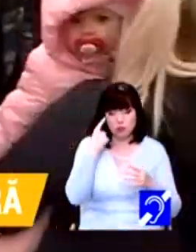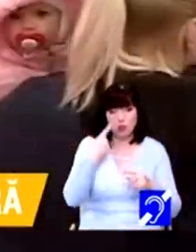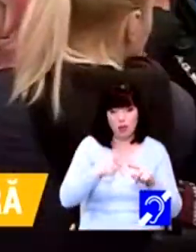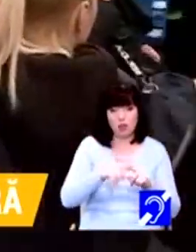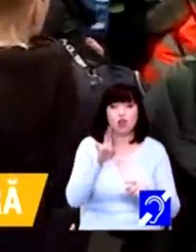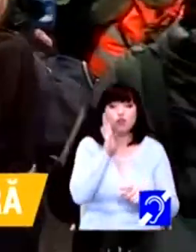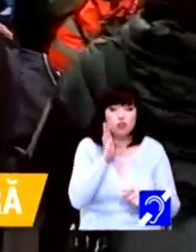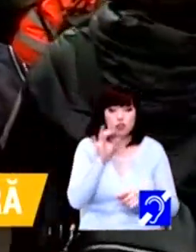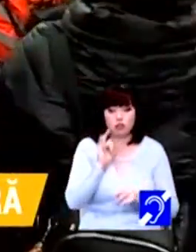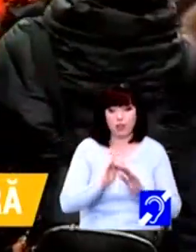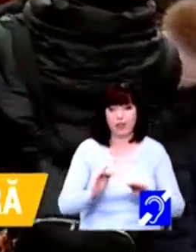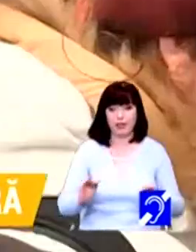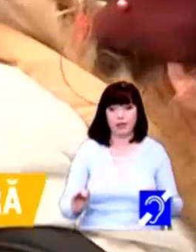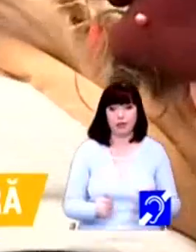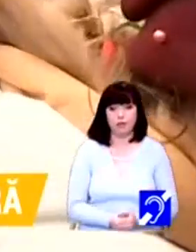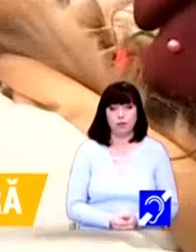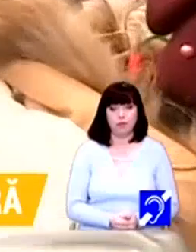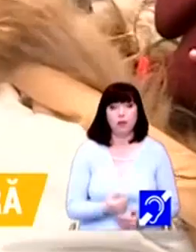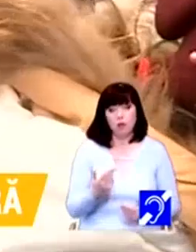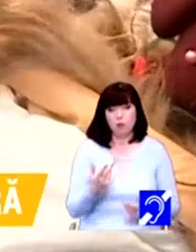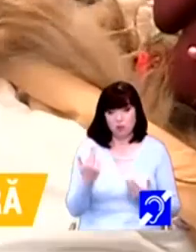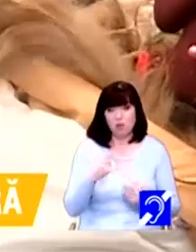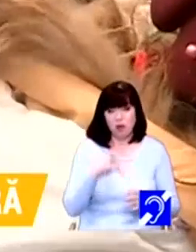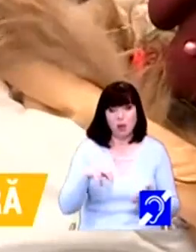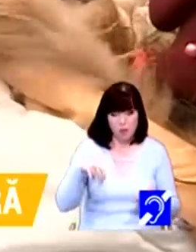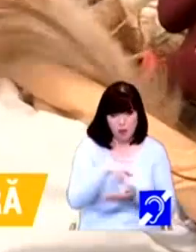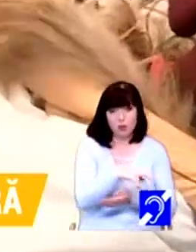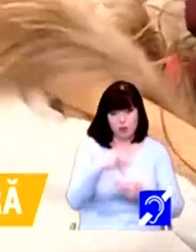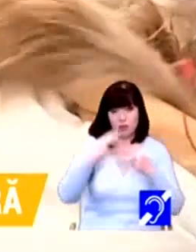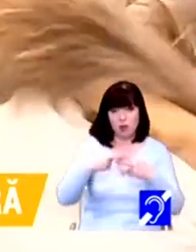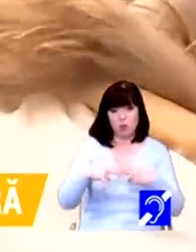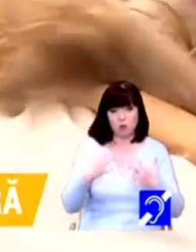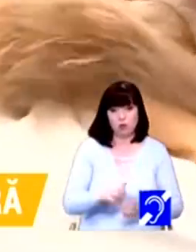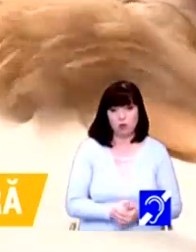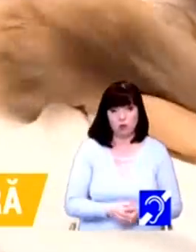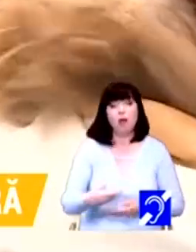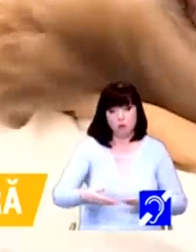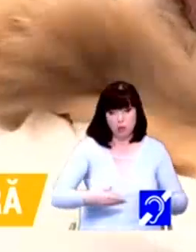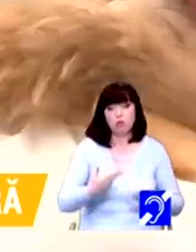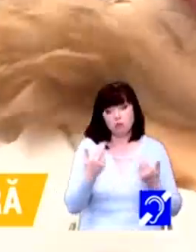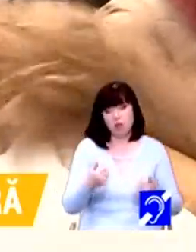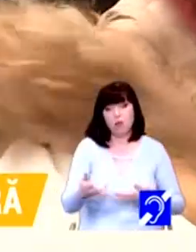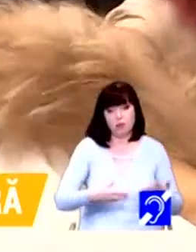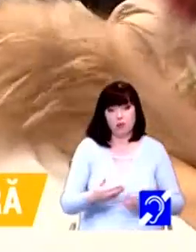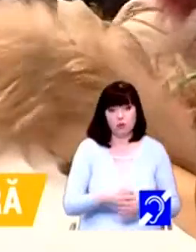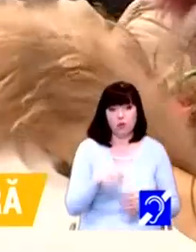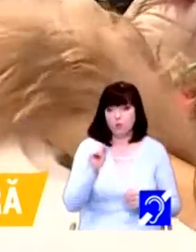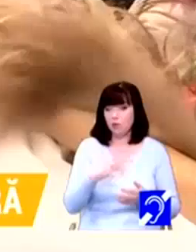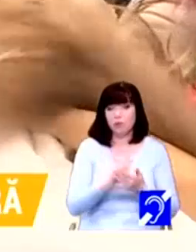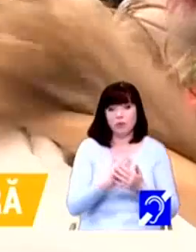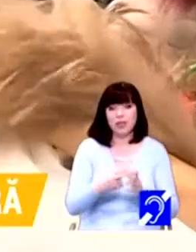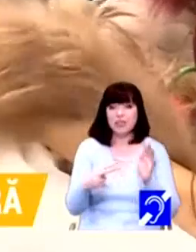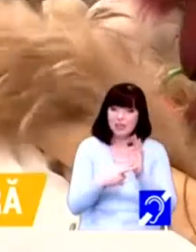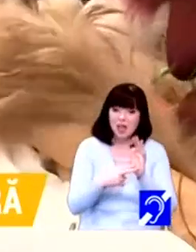copii. Ну, прошли, пока под таможню прошли. Пешком, да? Ну, конечно, да. Пешком километров 7,